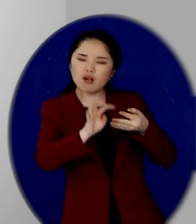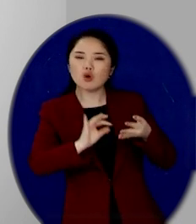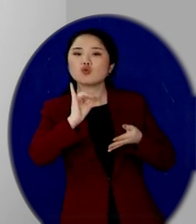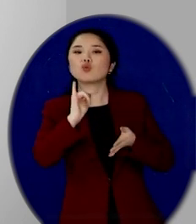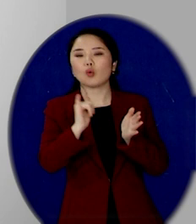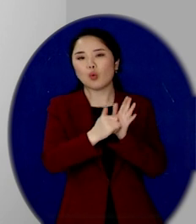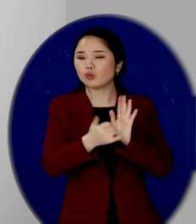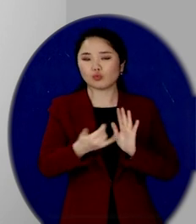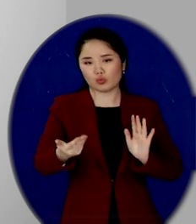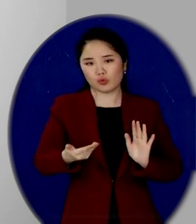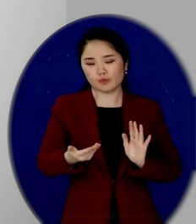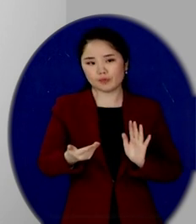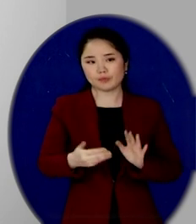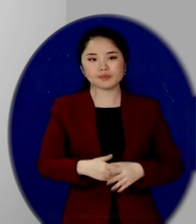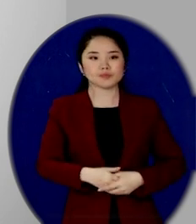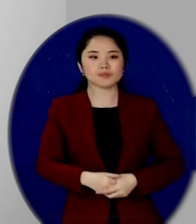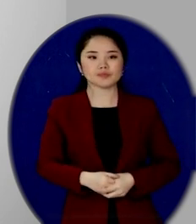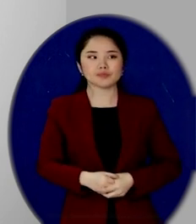бэ?